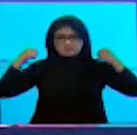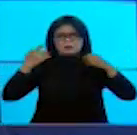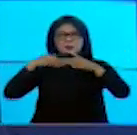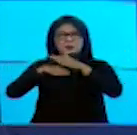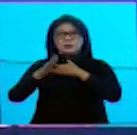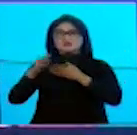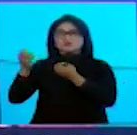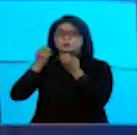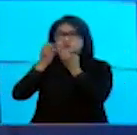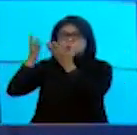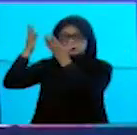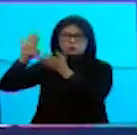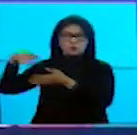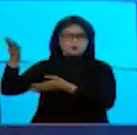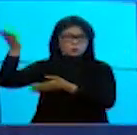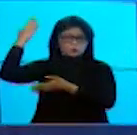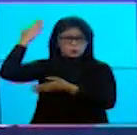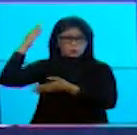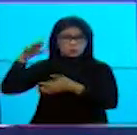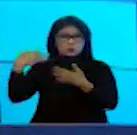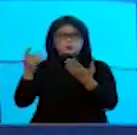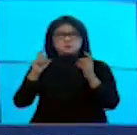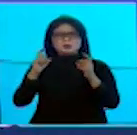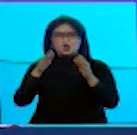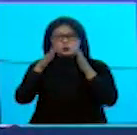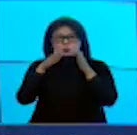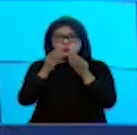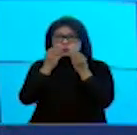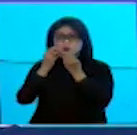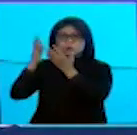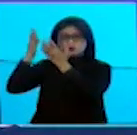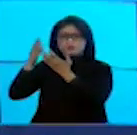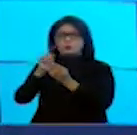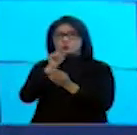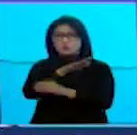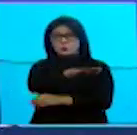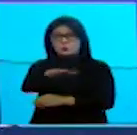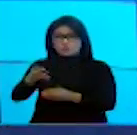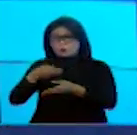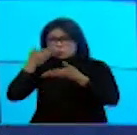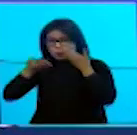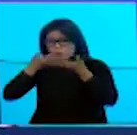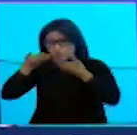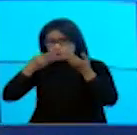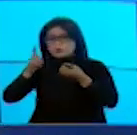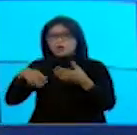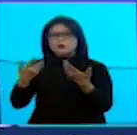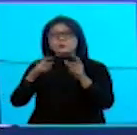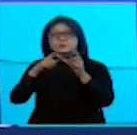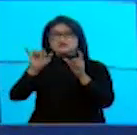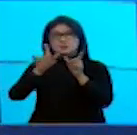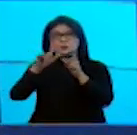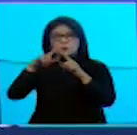kala. Bahkan secara khusus, Islam menganjurkan umatnya untuk berkumur setelah makan dan bersiwak. Berikut liputan